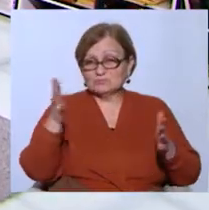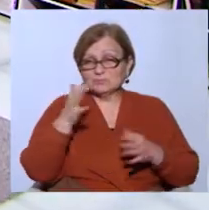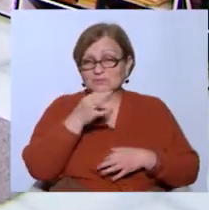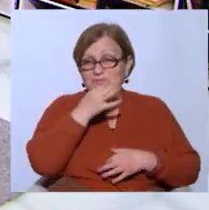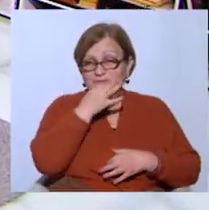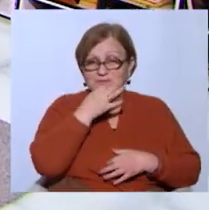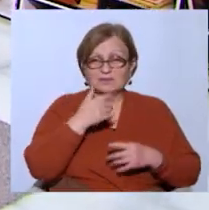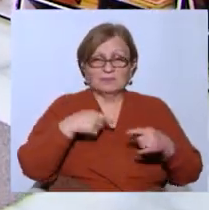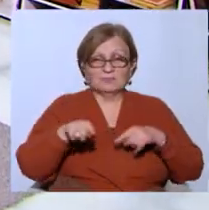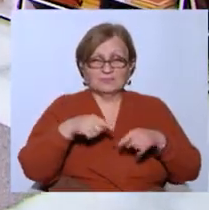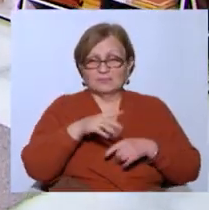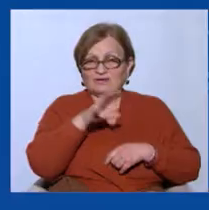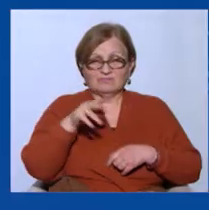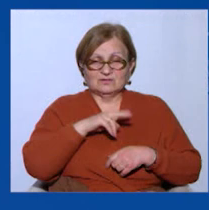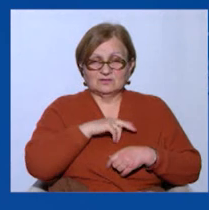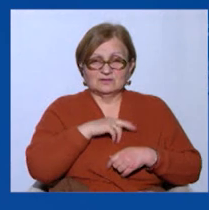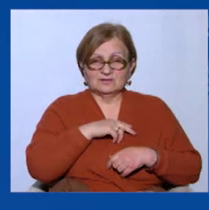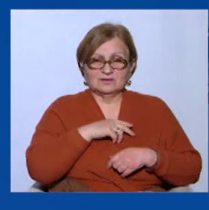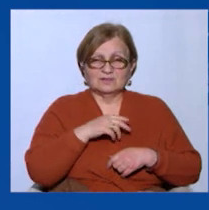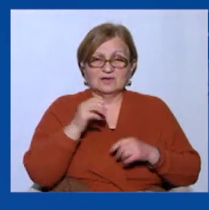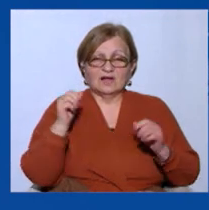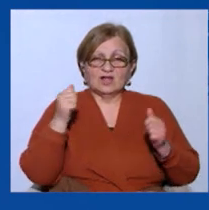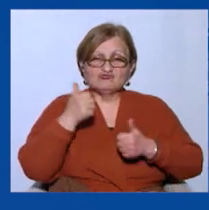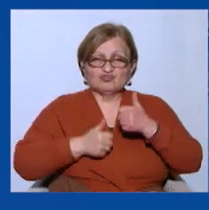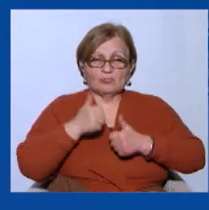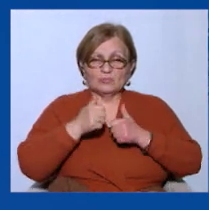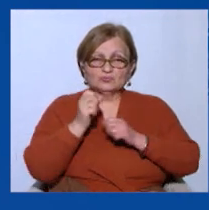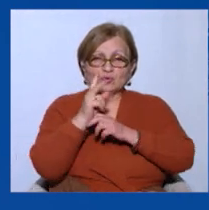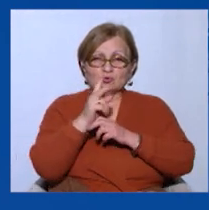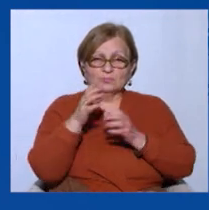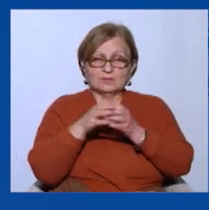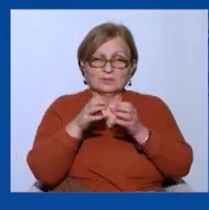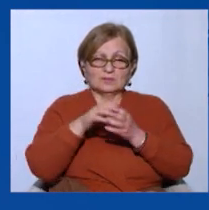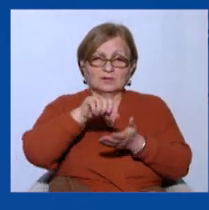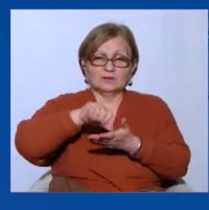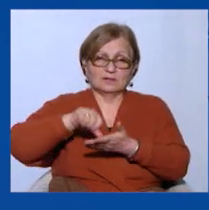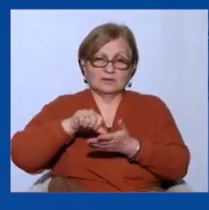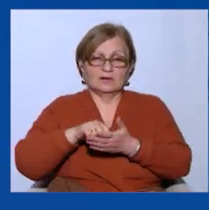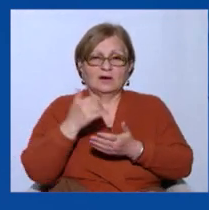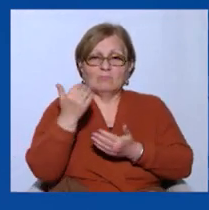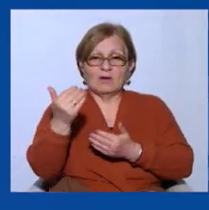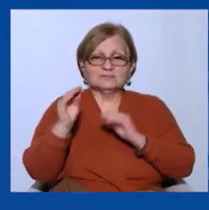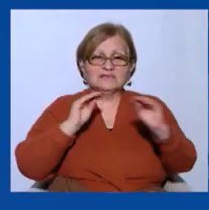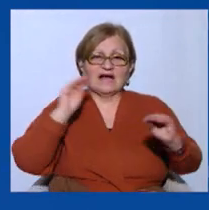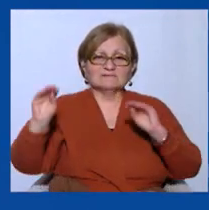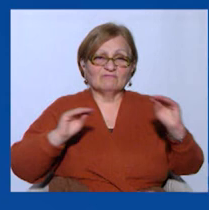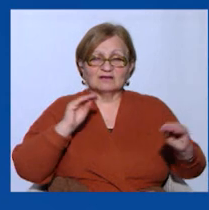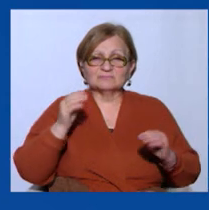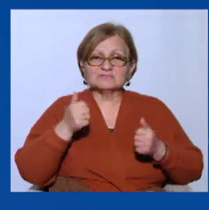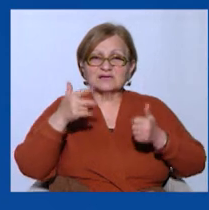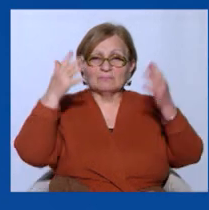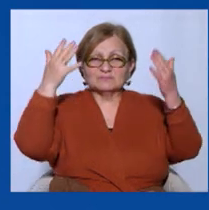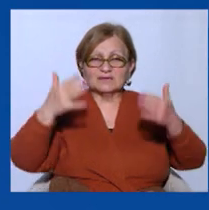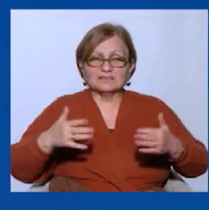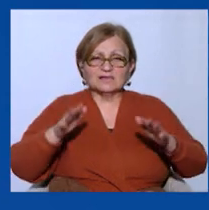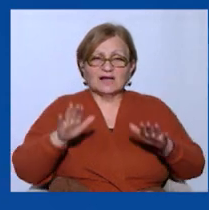ხა ფერბუთი ყველას უყვარს. ჩემპიონატში 12 გუნდი მონაწილეობს. სატურნირო ცხრილში მათი განლაგების რამდენი ვარიანტი არსებობს, ხო 12